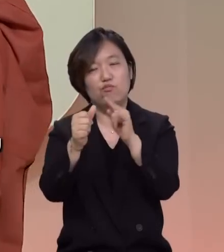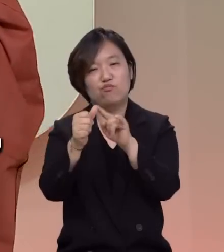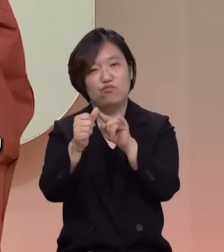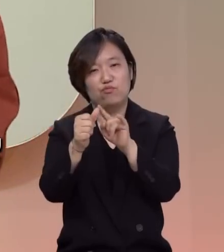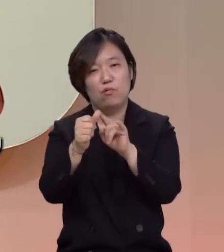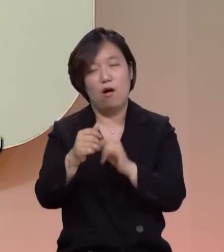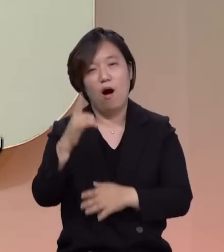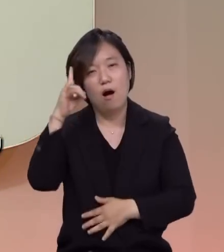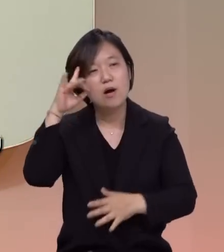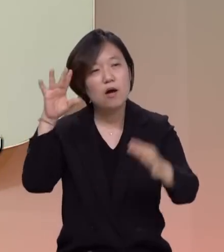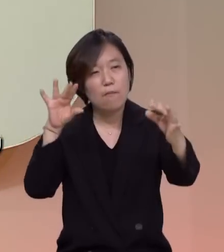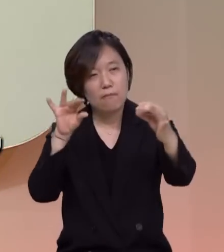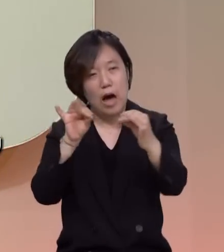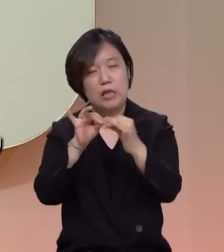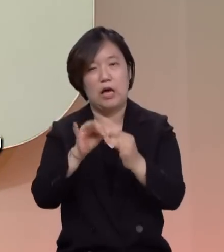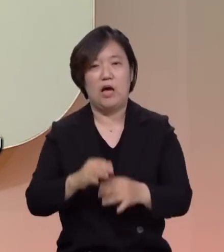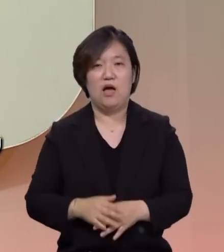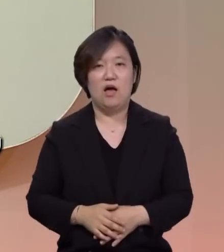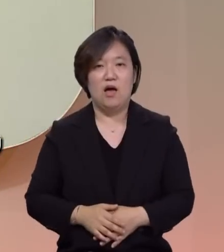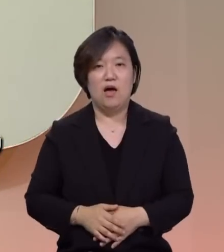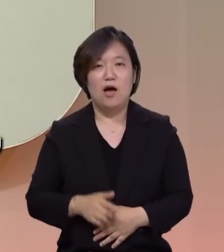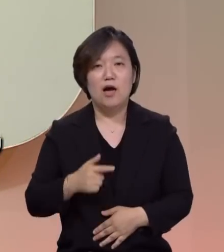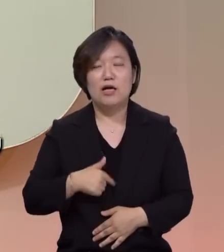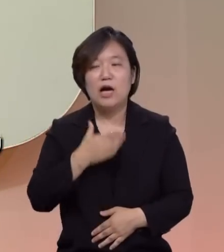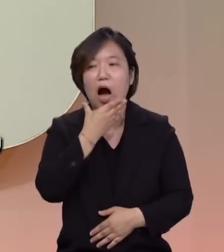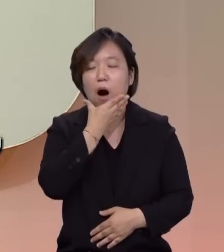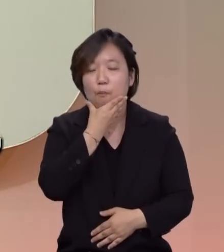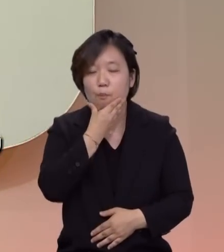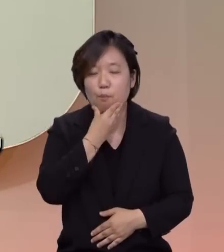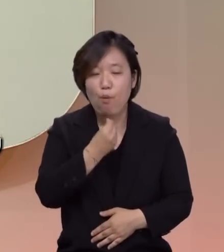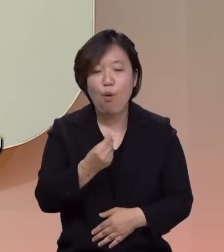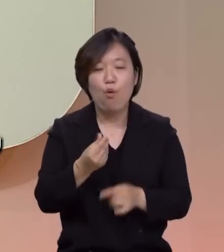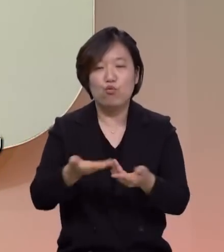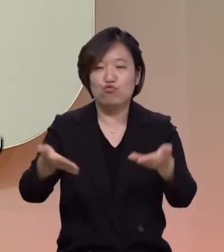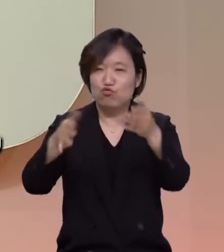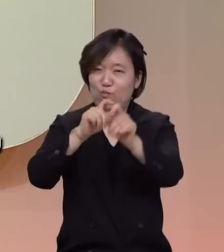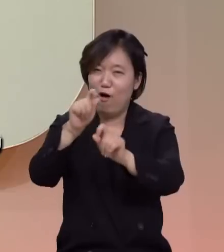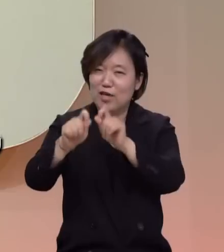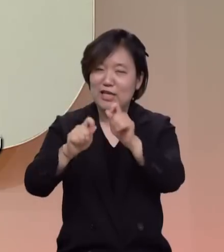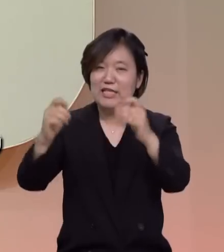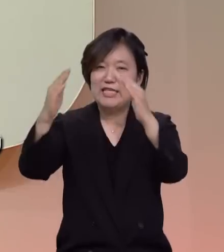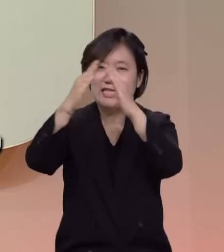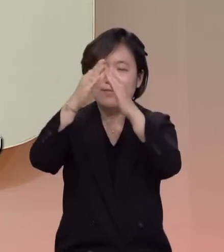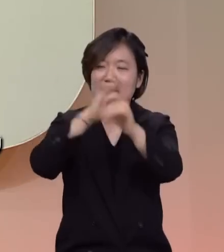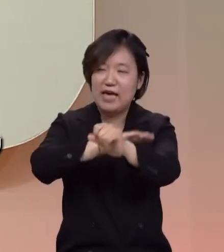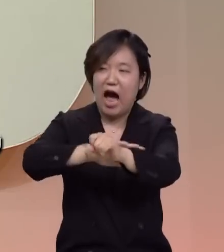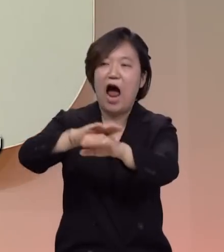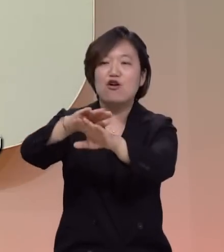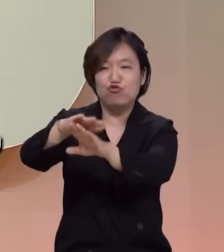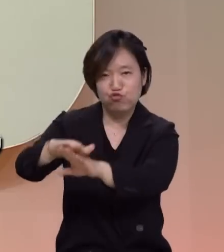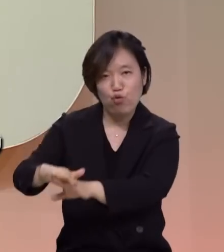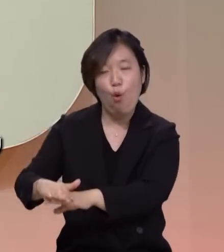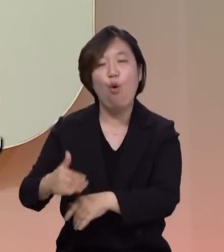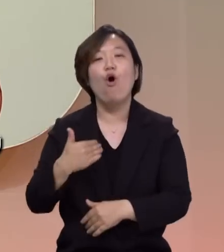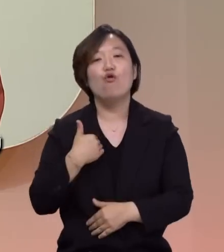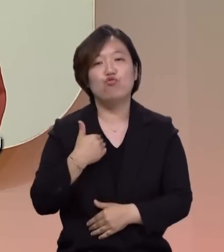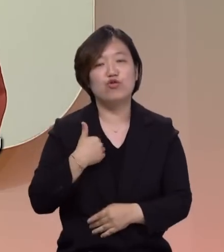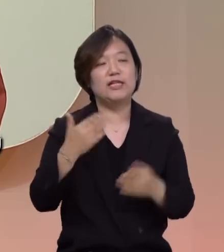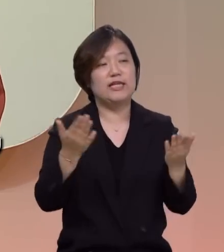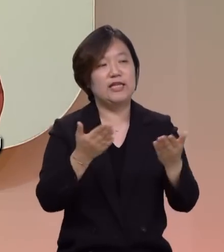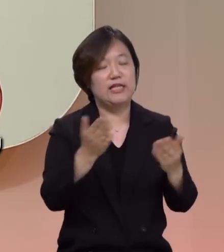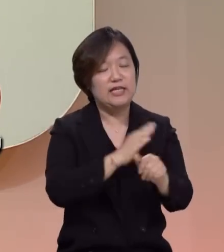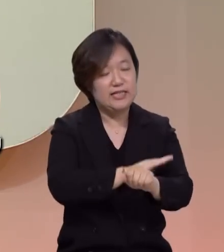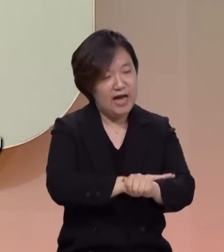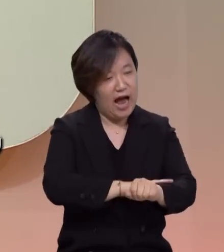복주머니를 어디에 집안에 장롱 안에다가 잘 모셔 놓고 하던 일에 열심히 충실하게 일을 해